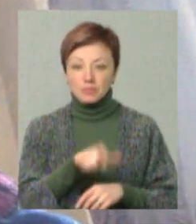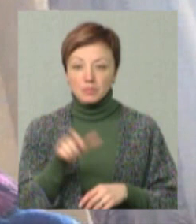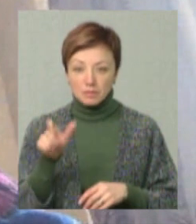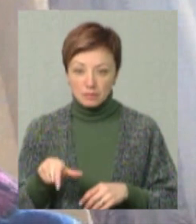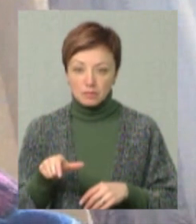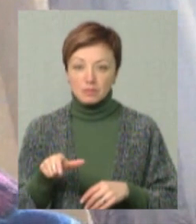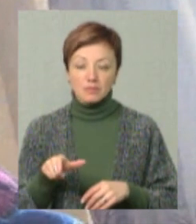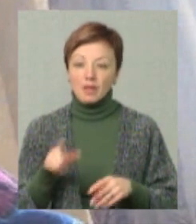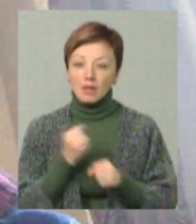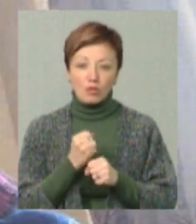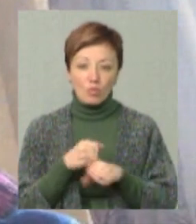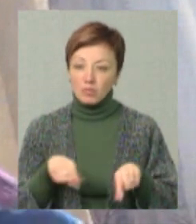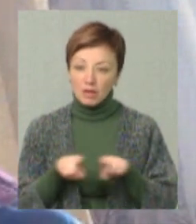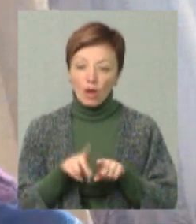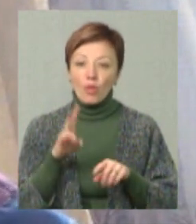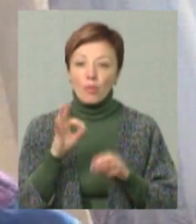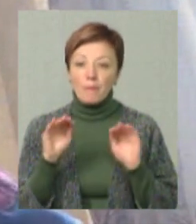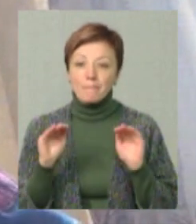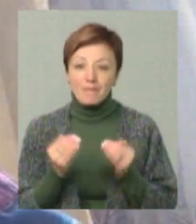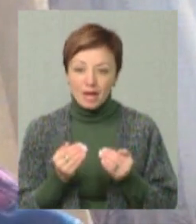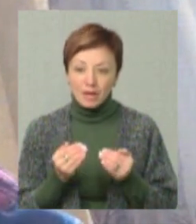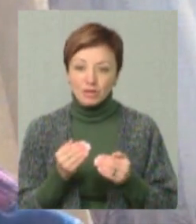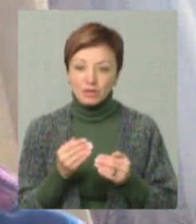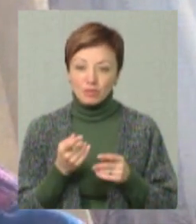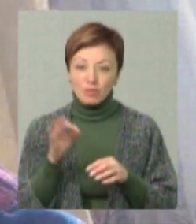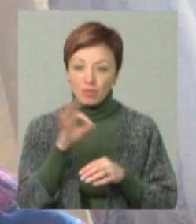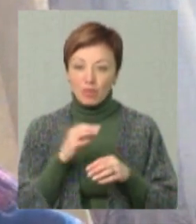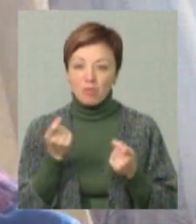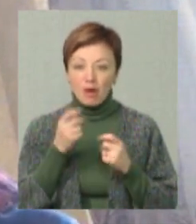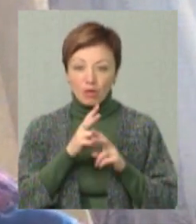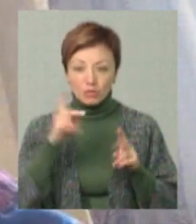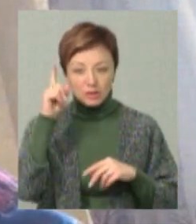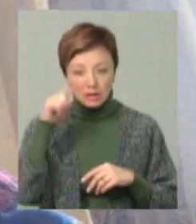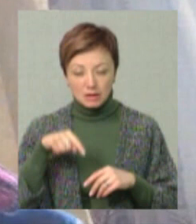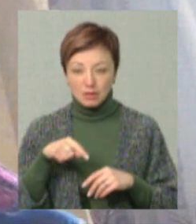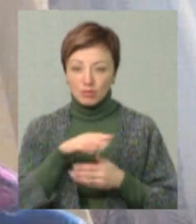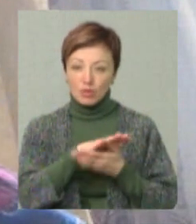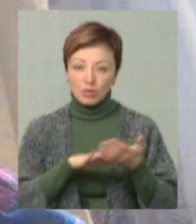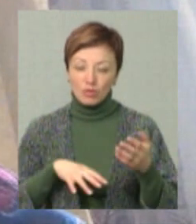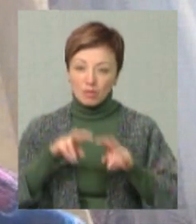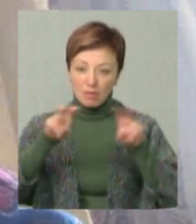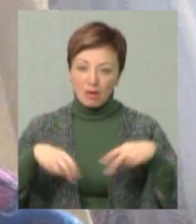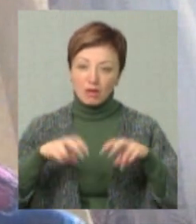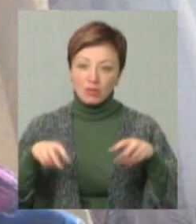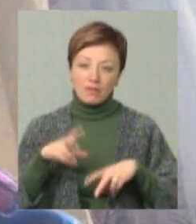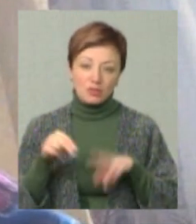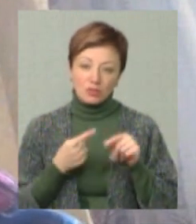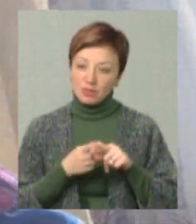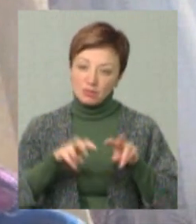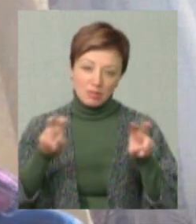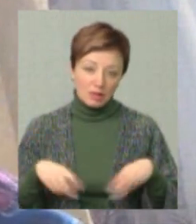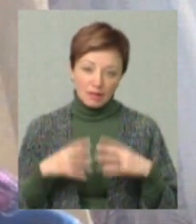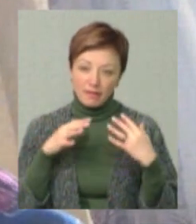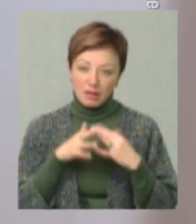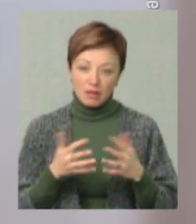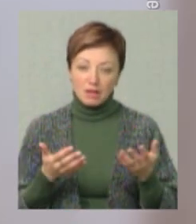людей, хочу сказати, вони так не поступають. Але ця меншість, про котру мало хто знає, вона продовжує мародерити. Я вважаю, що це мародерство